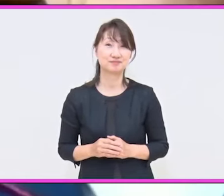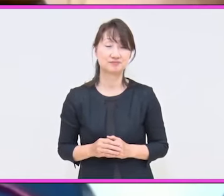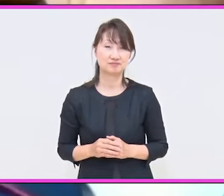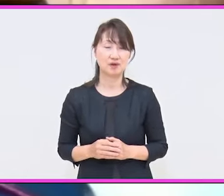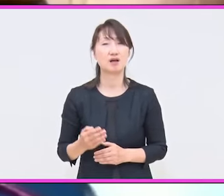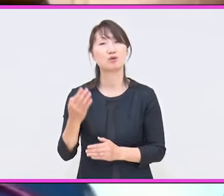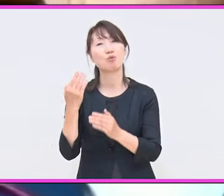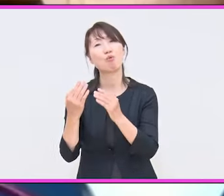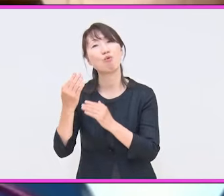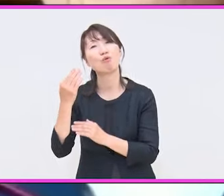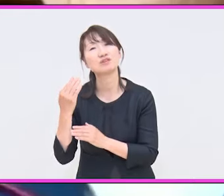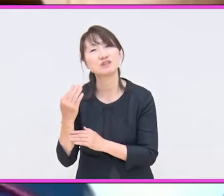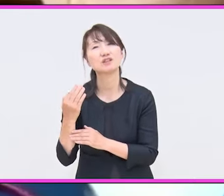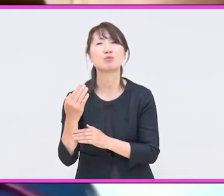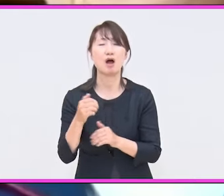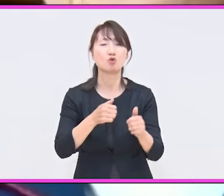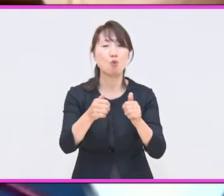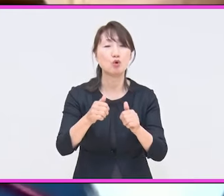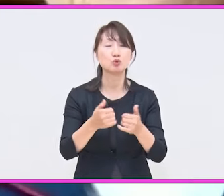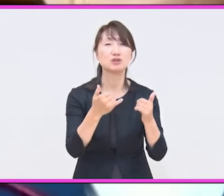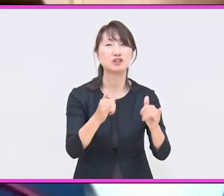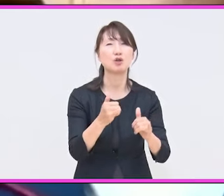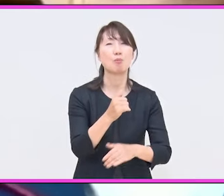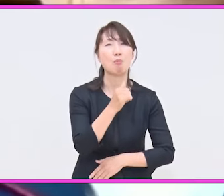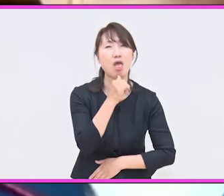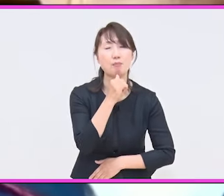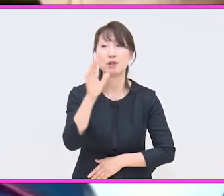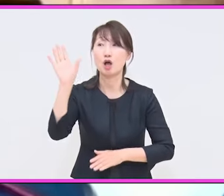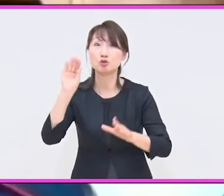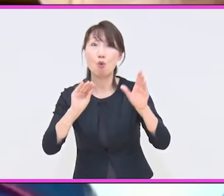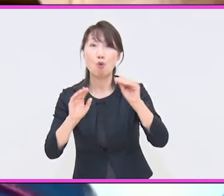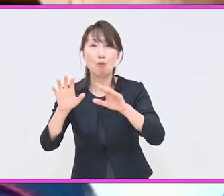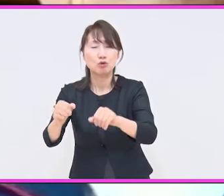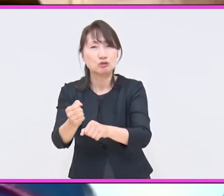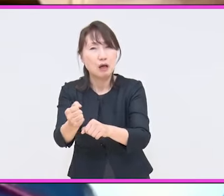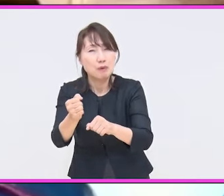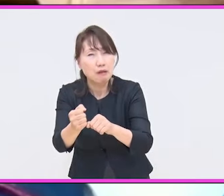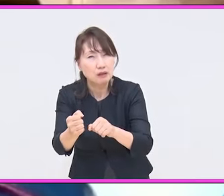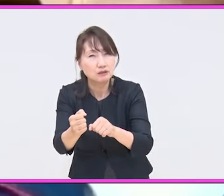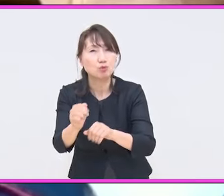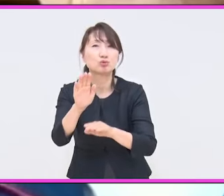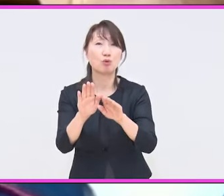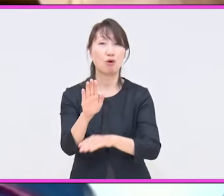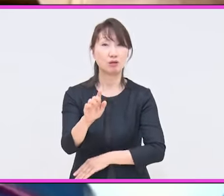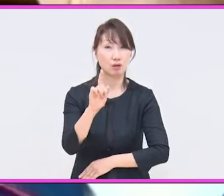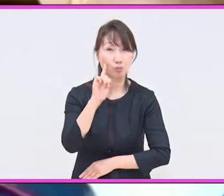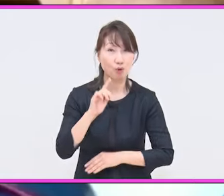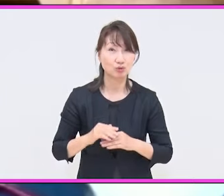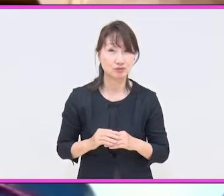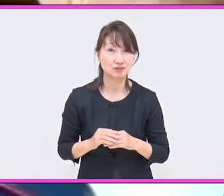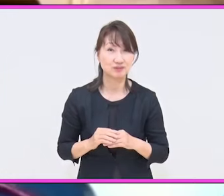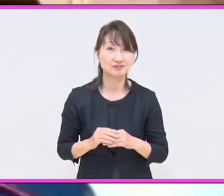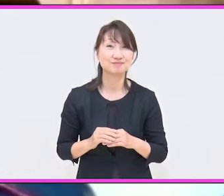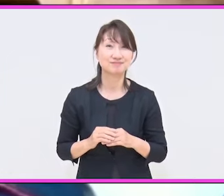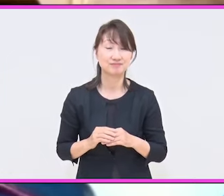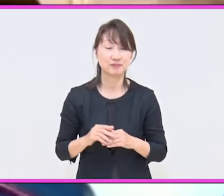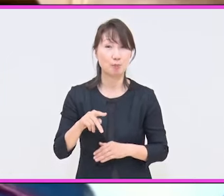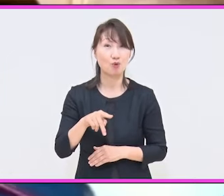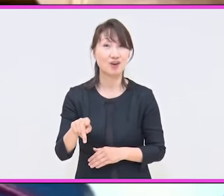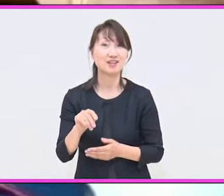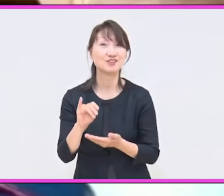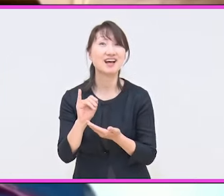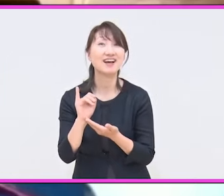当時は競技人口とともに情報というのもなかなか得るのが難しかったんじゃないかなと思っています。そんな中でカズさん